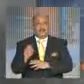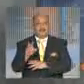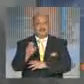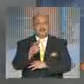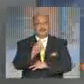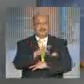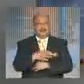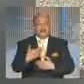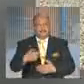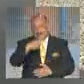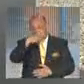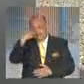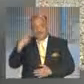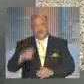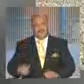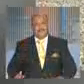السياحي.